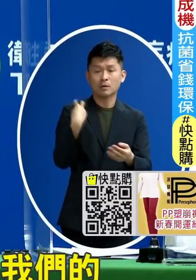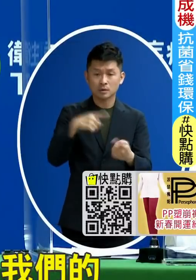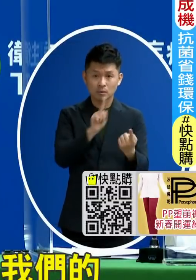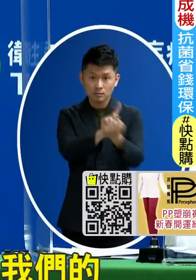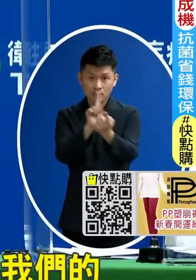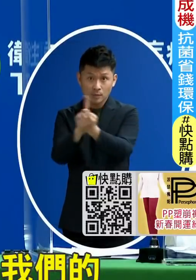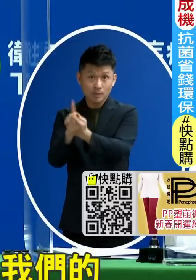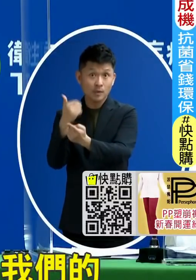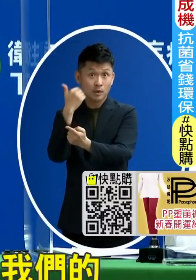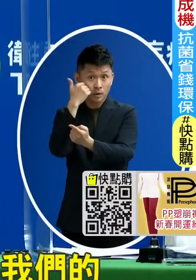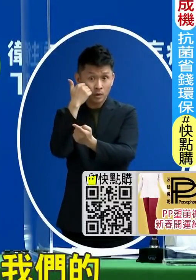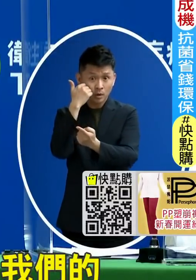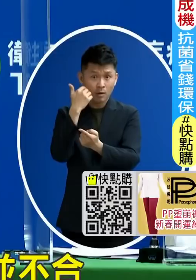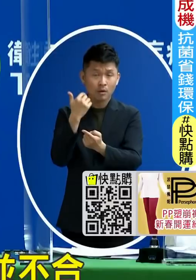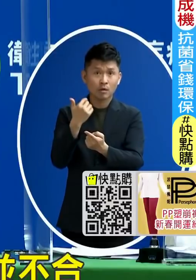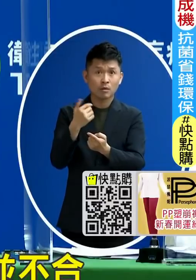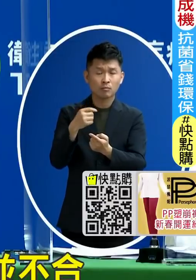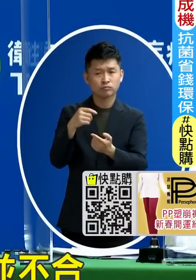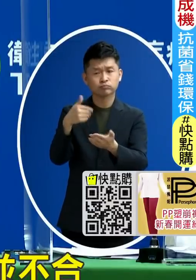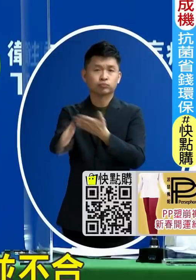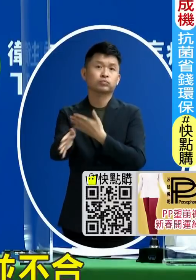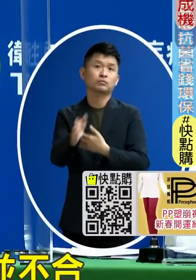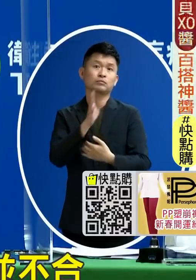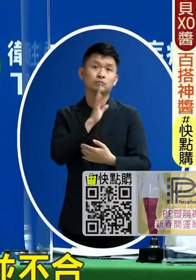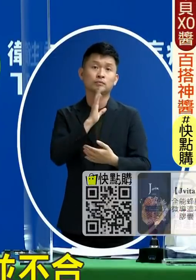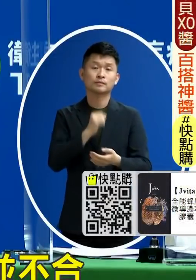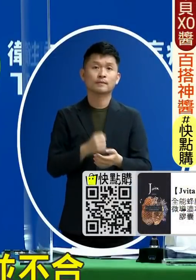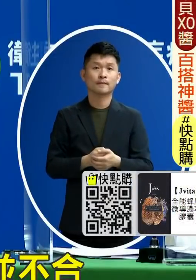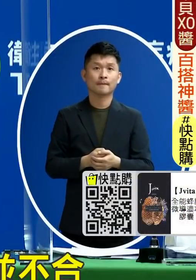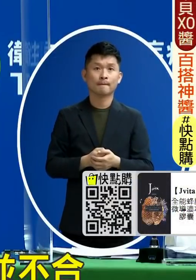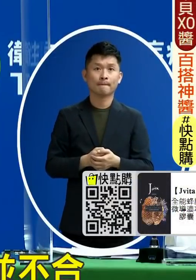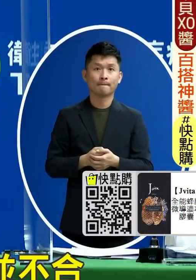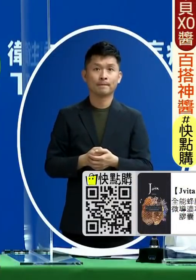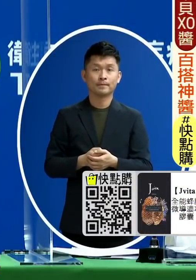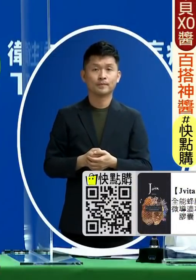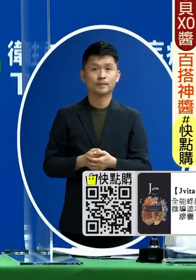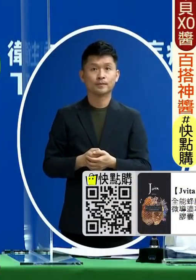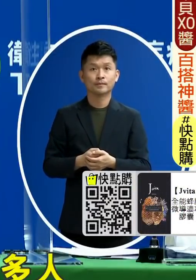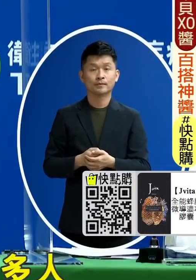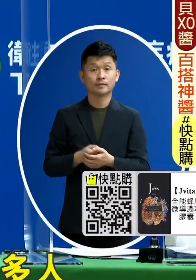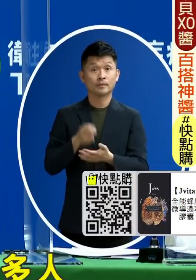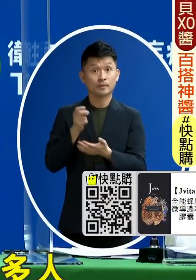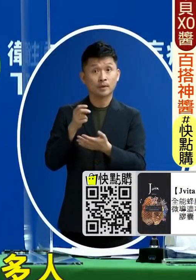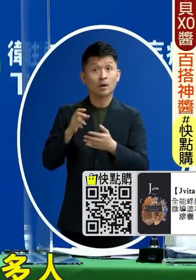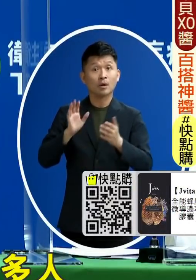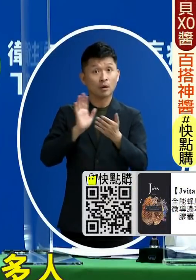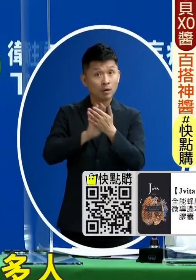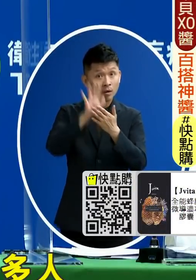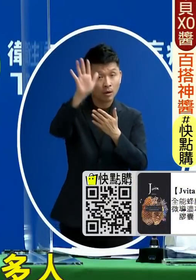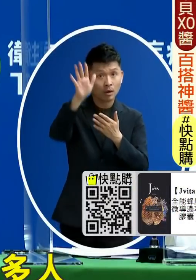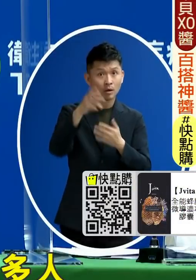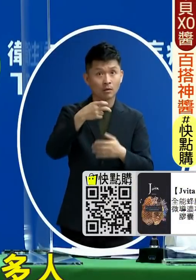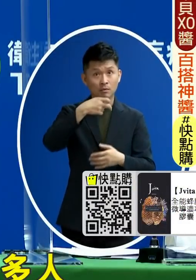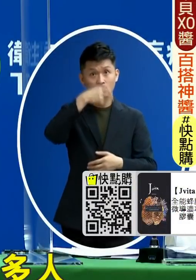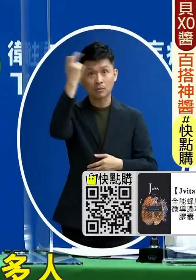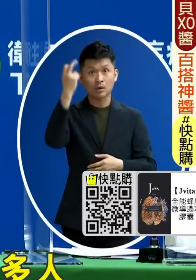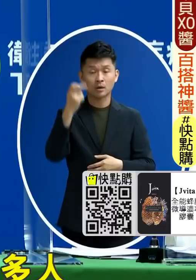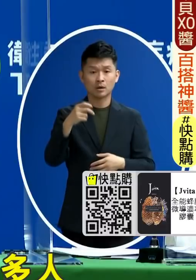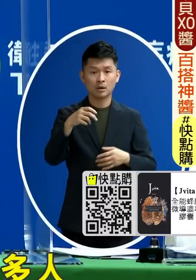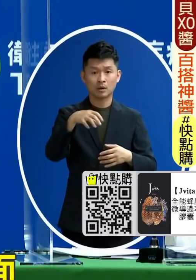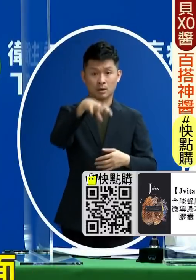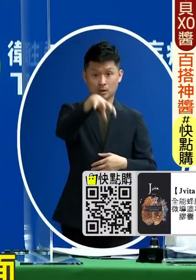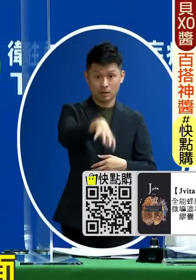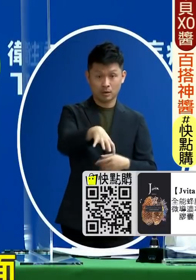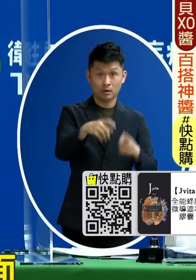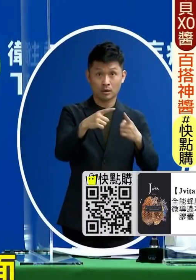触者的条件并不合，好，所以是稍微紧。那后来就是因为有比较多的人在那个场域